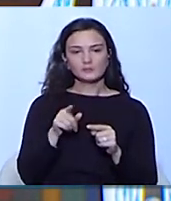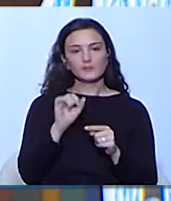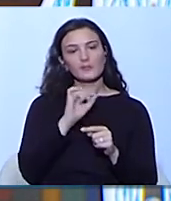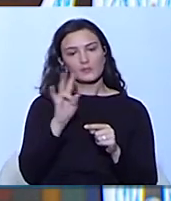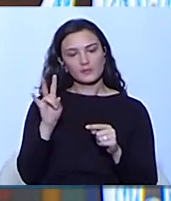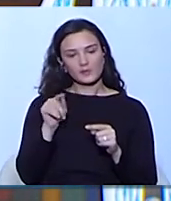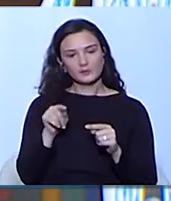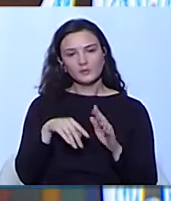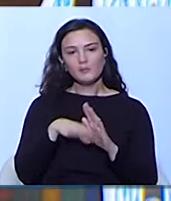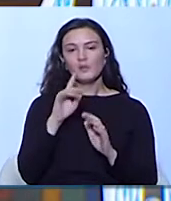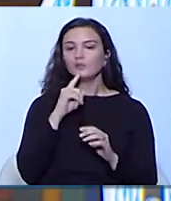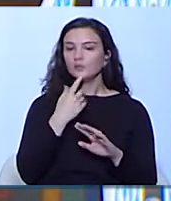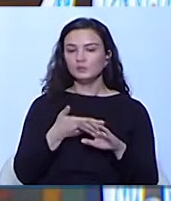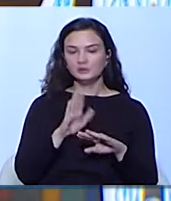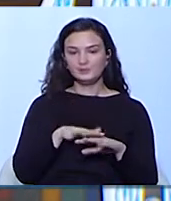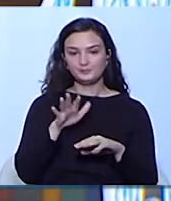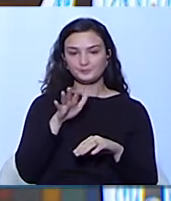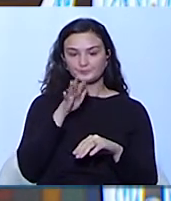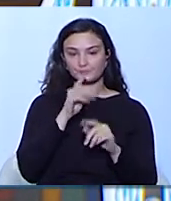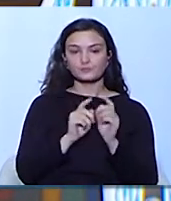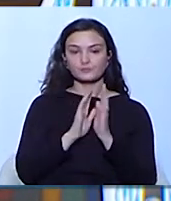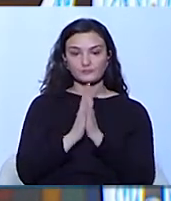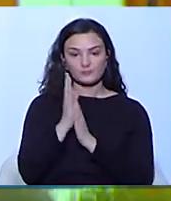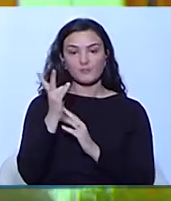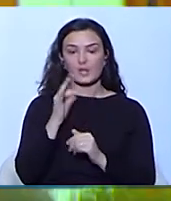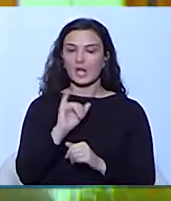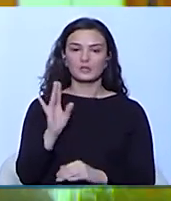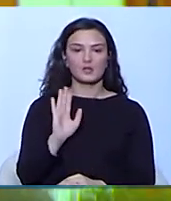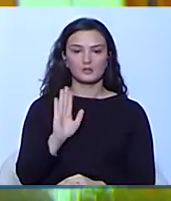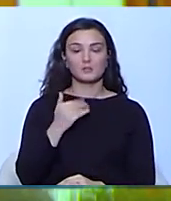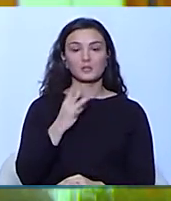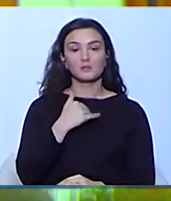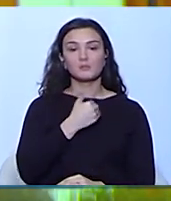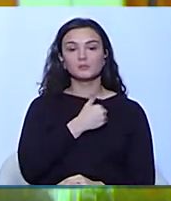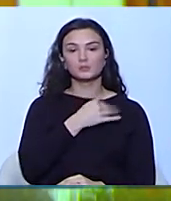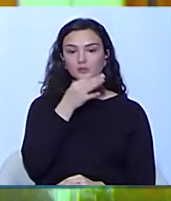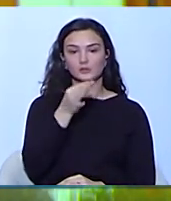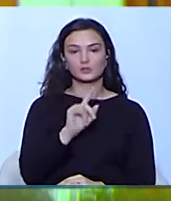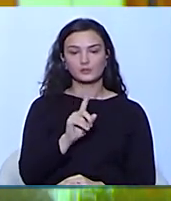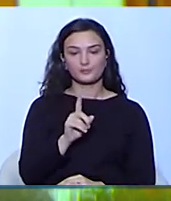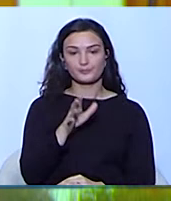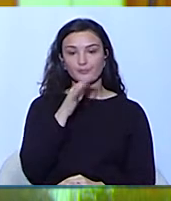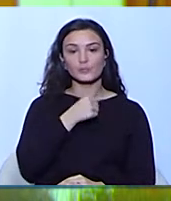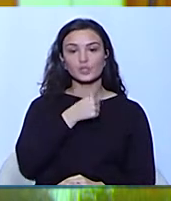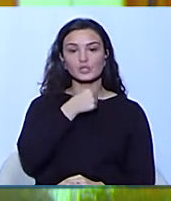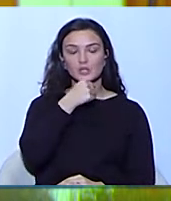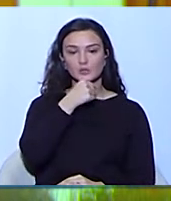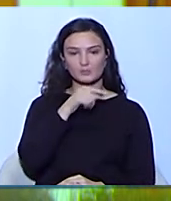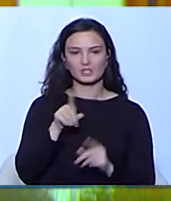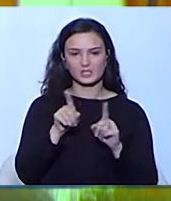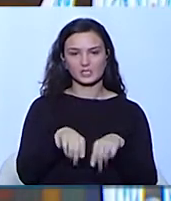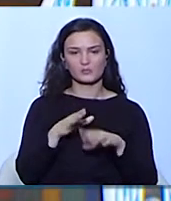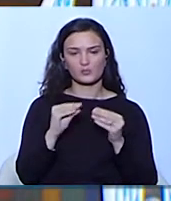ან ხდის უფრო რთულს მოზარდობის პერიოდს, ან არა, მაგრამ რაც მინდოდა მეთქვა, არის ის, რომ მოზარდობას არსებობს